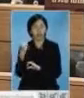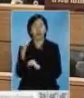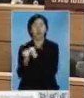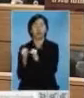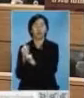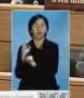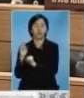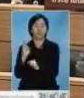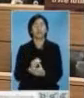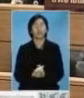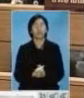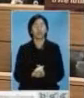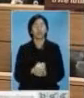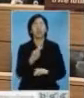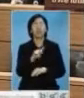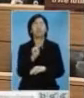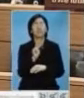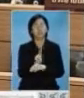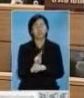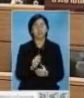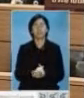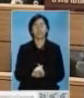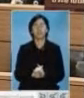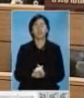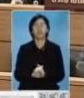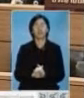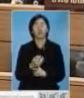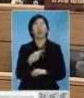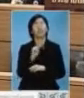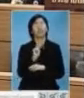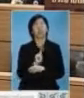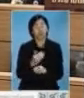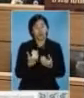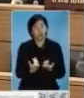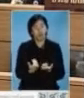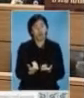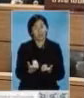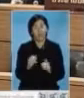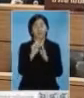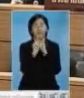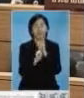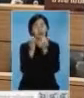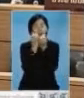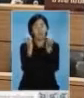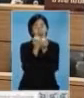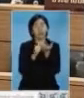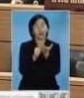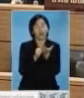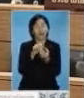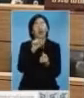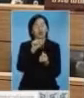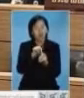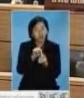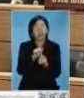6ปีท่านประธานครับเป็นไปได้ยังไงครับในขณะนี้มีการแก้ไขรัฐธรรมนูญว่าด้วยเรื่อง